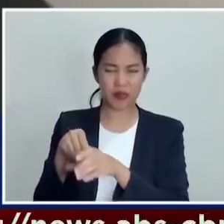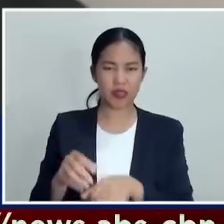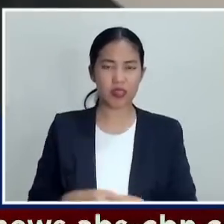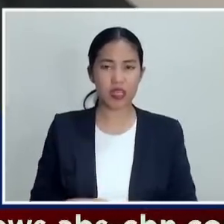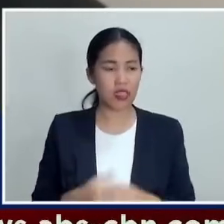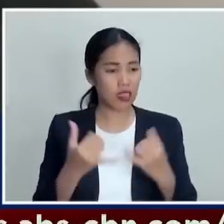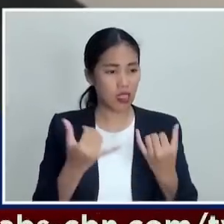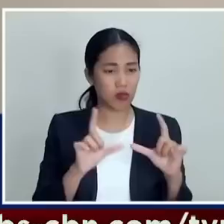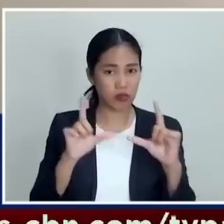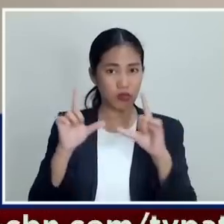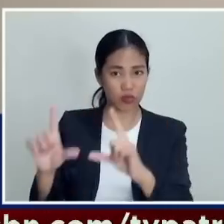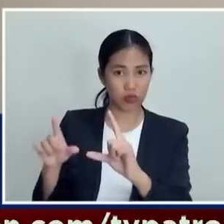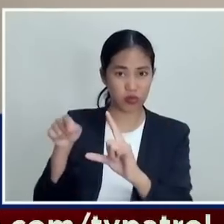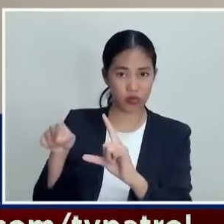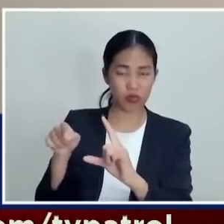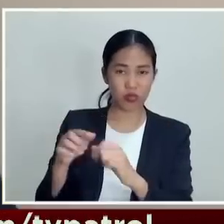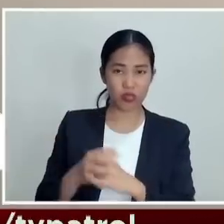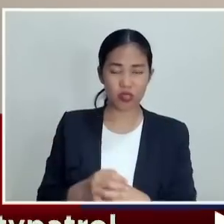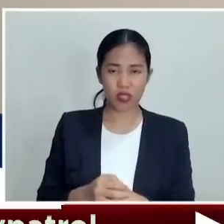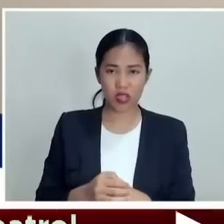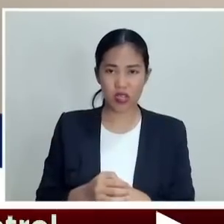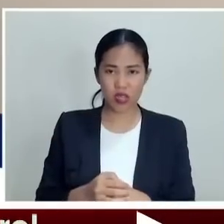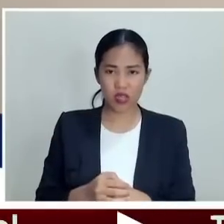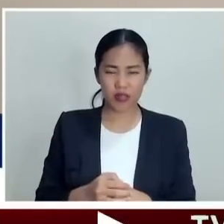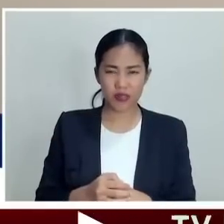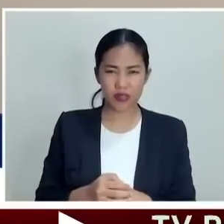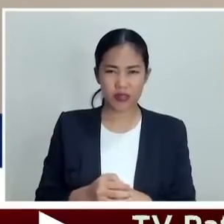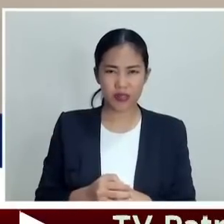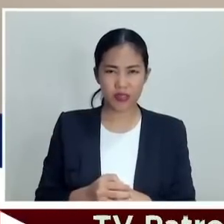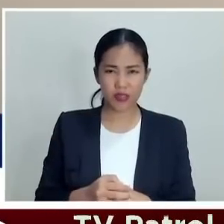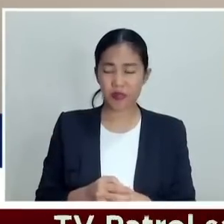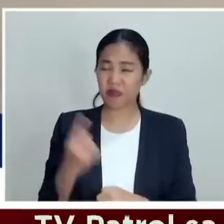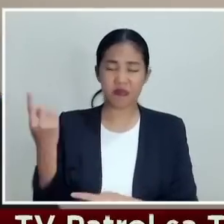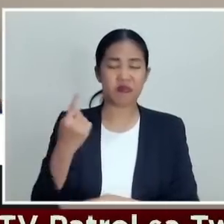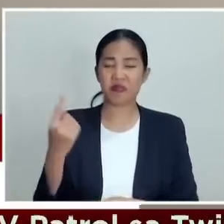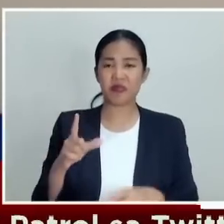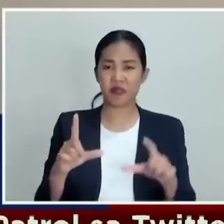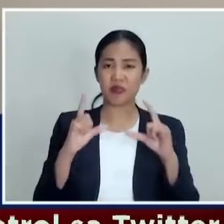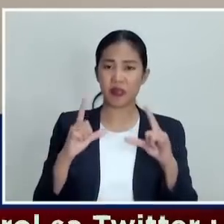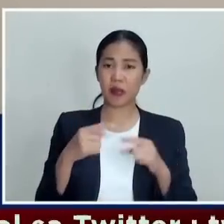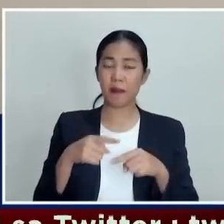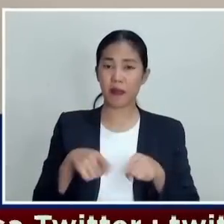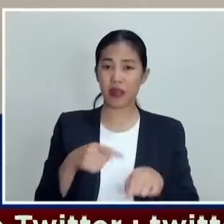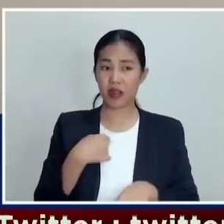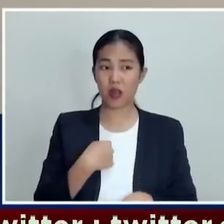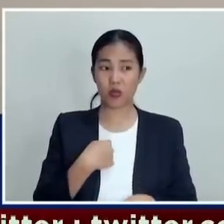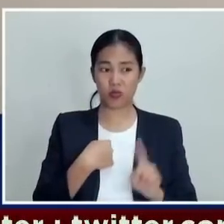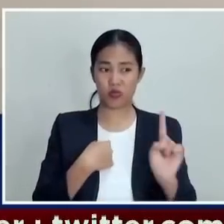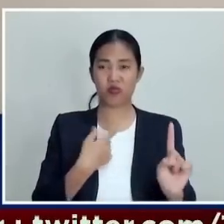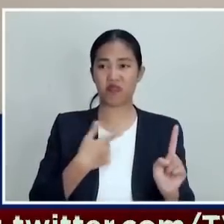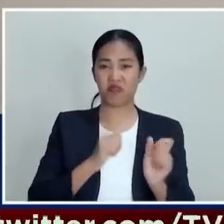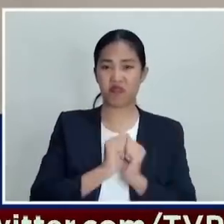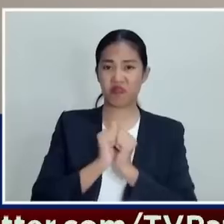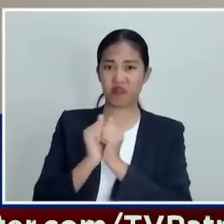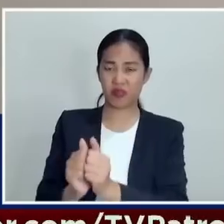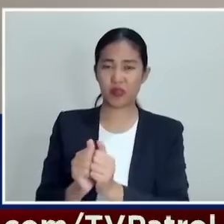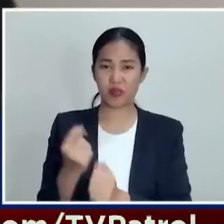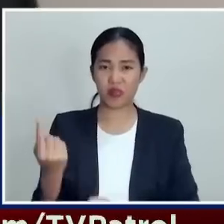expert kayo. Inaakusahan nga nila pero nandun lang ako, niyaya lang ako ni Ben